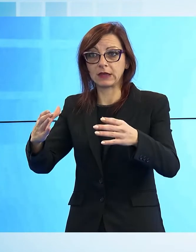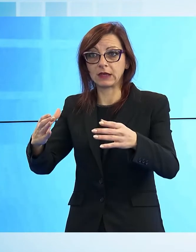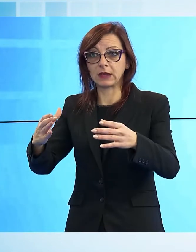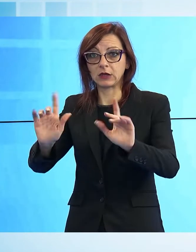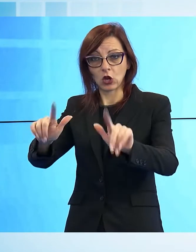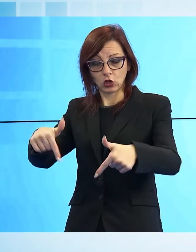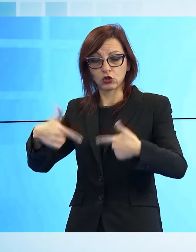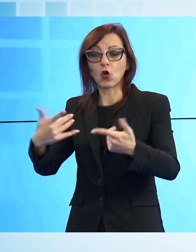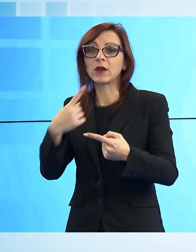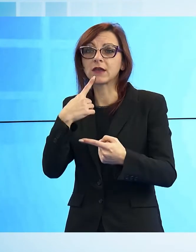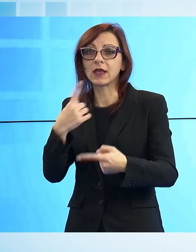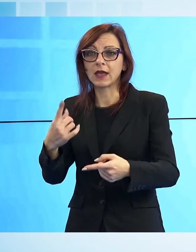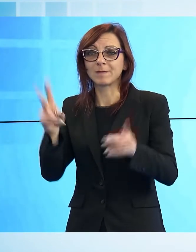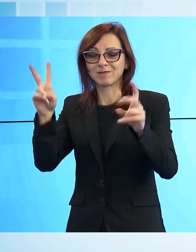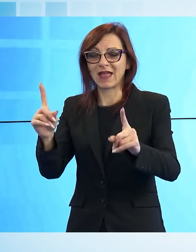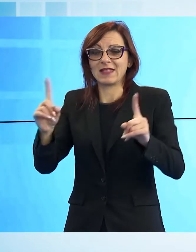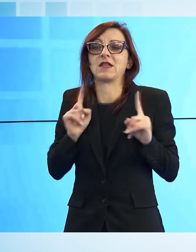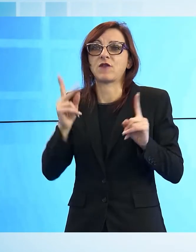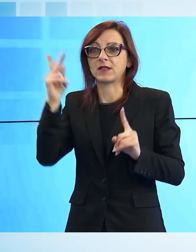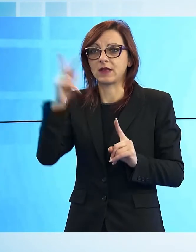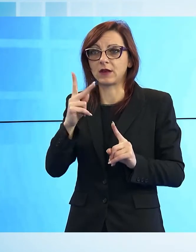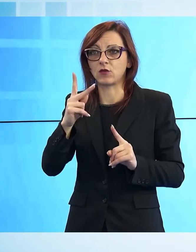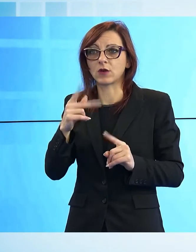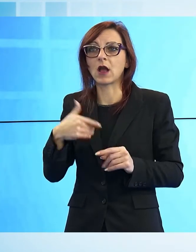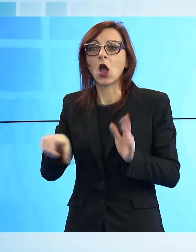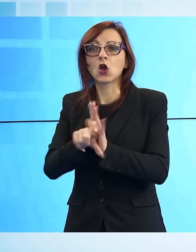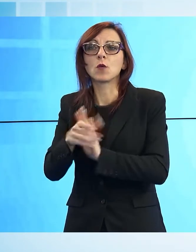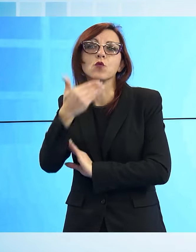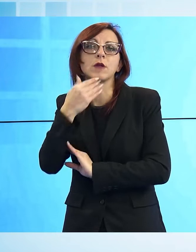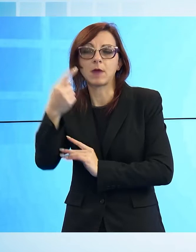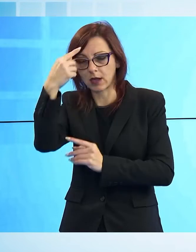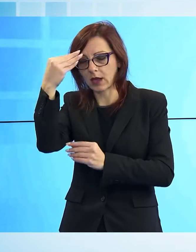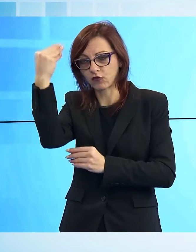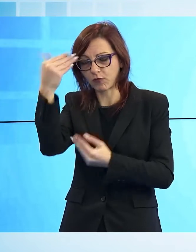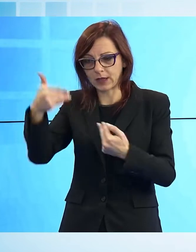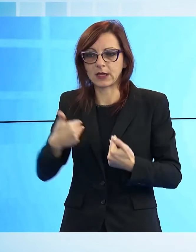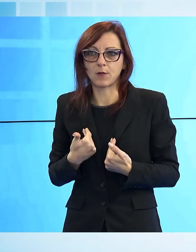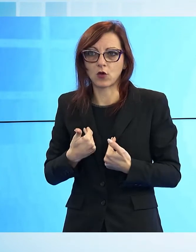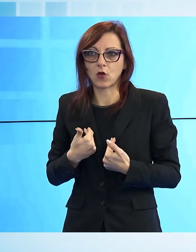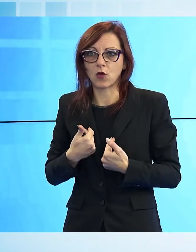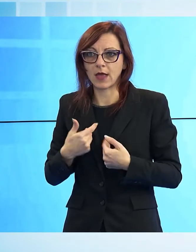Lucca. In assenza del comune ci pensiamo noi. Tiriamo fuori il nostro bel sacchettino e